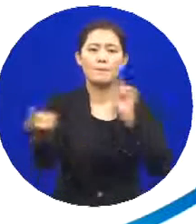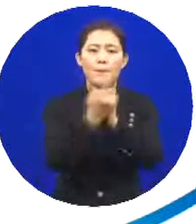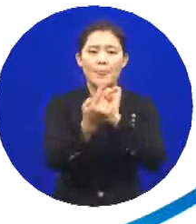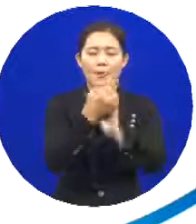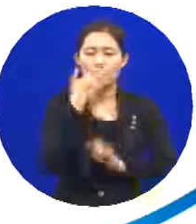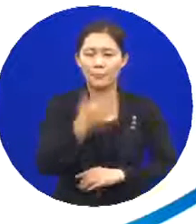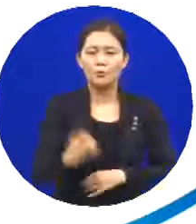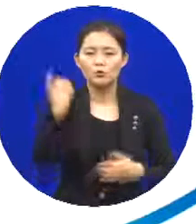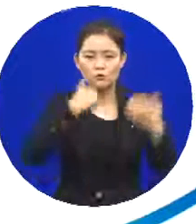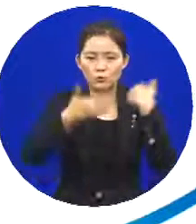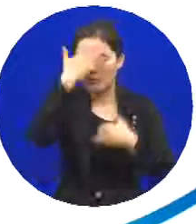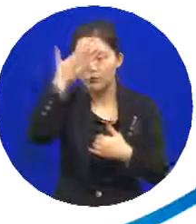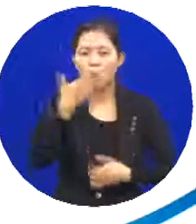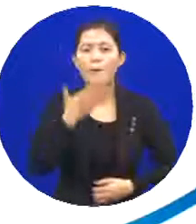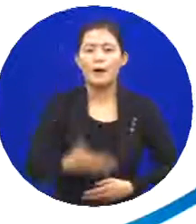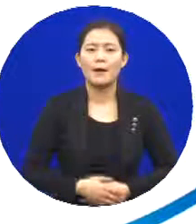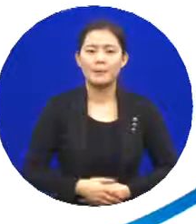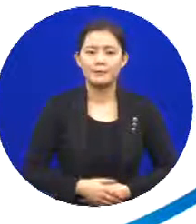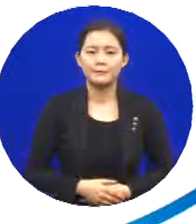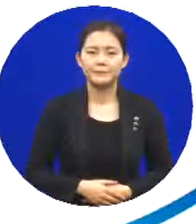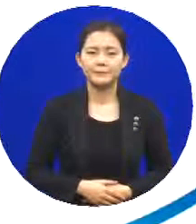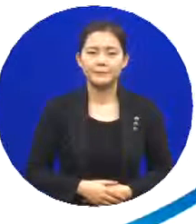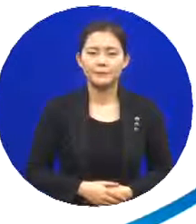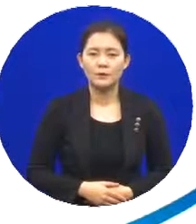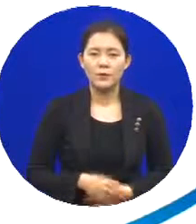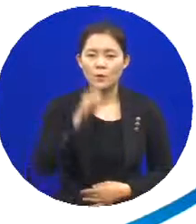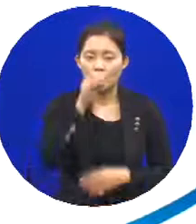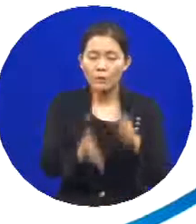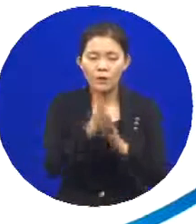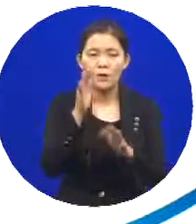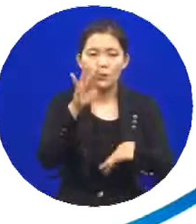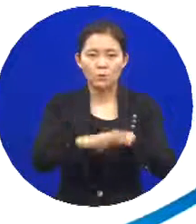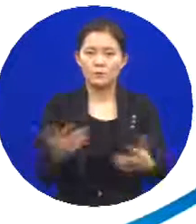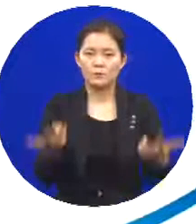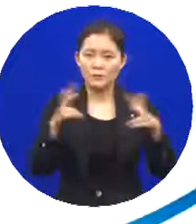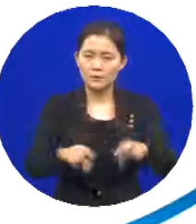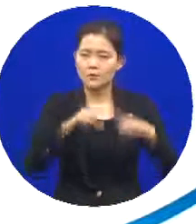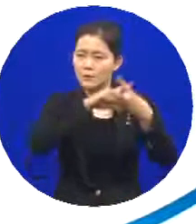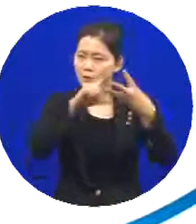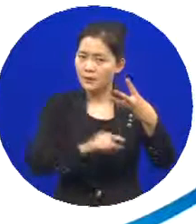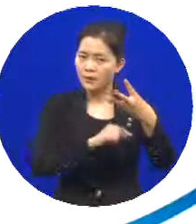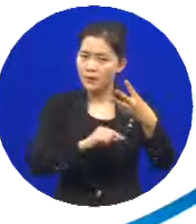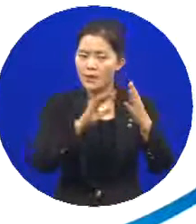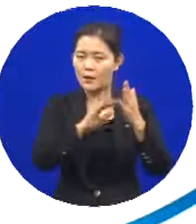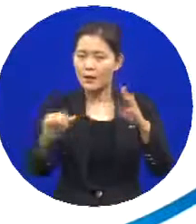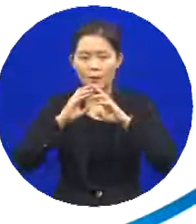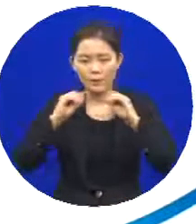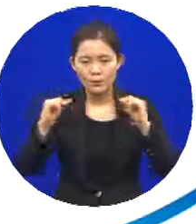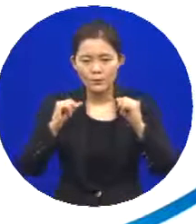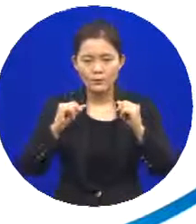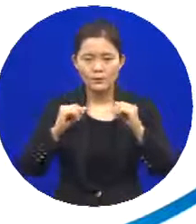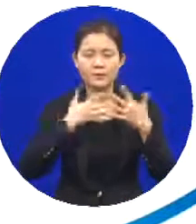예정입니다. 용인 시민 누구나 무료로 들을 수 있습니다. 용인 농촌 테마파크에서는 3월 토요 가족 체험